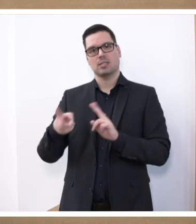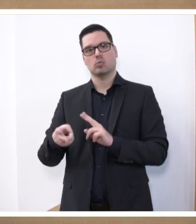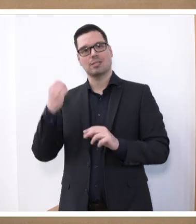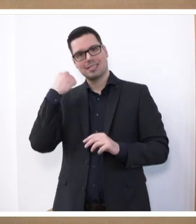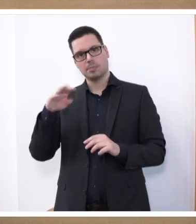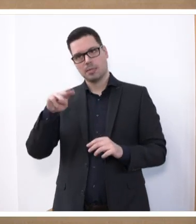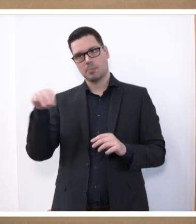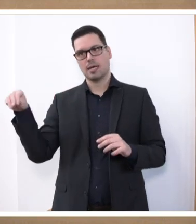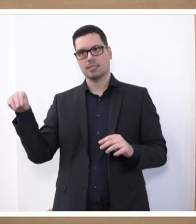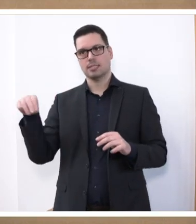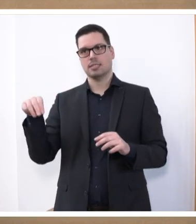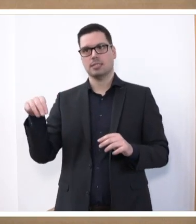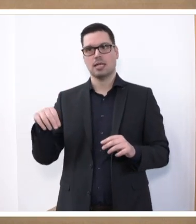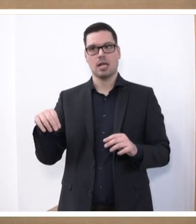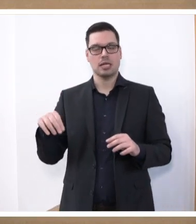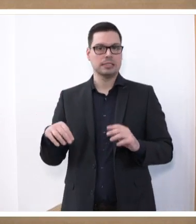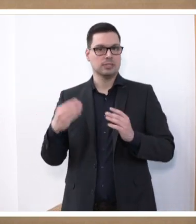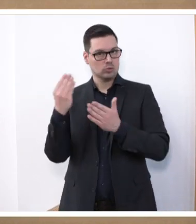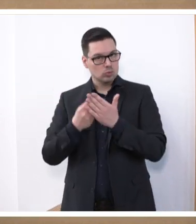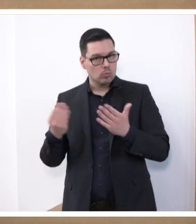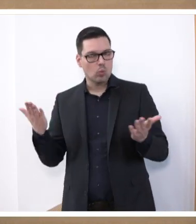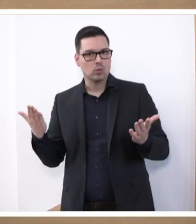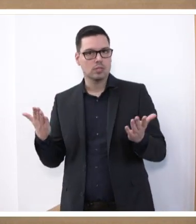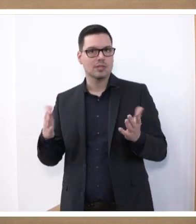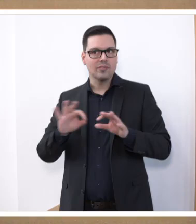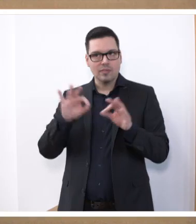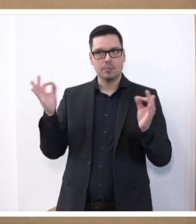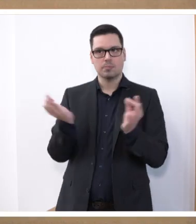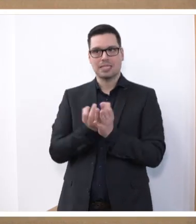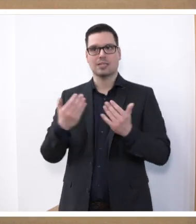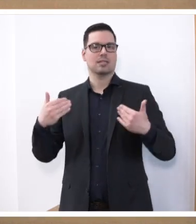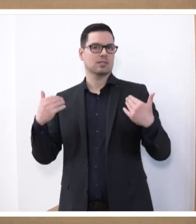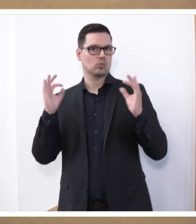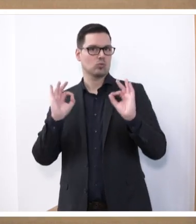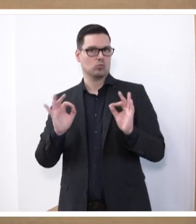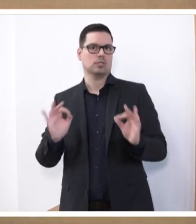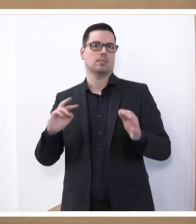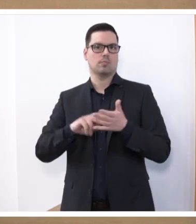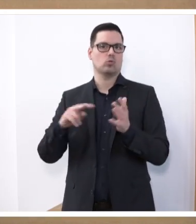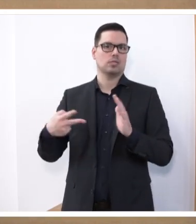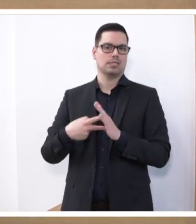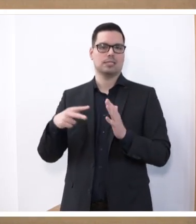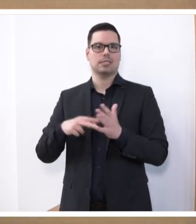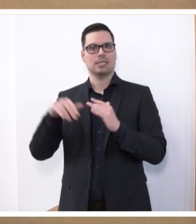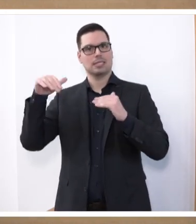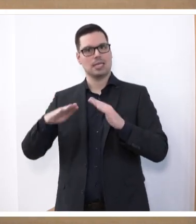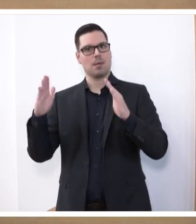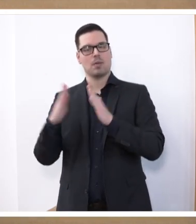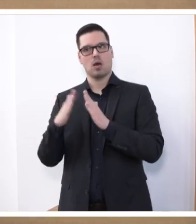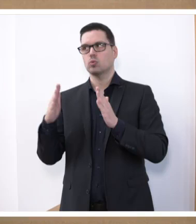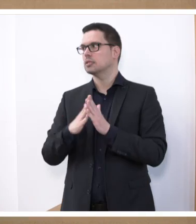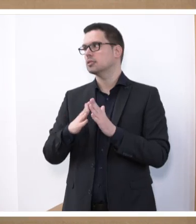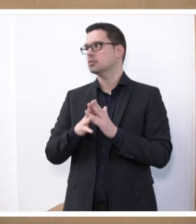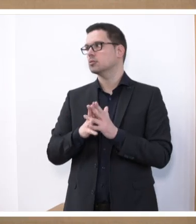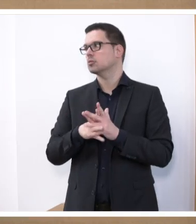sozusagen Ausdruck dieser sozusagen familienfreundlichen Politik auch hier bei uns im Hohen Hause und